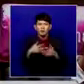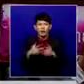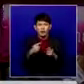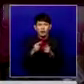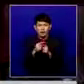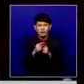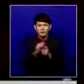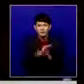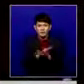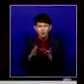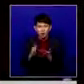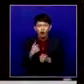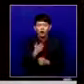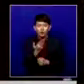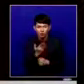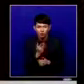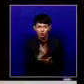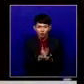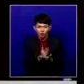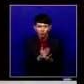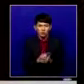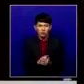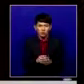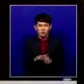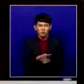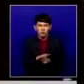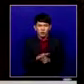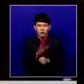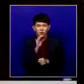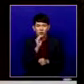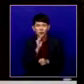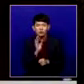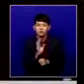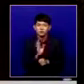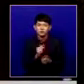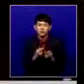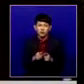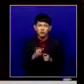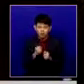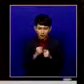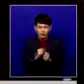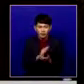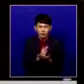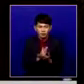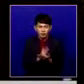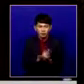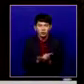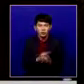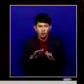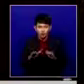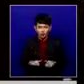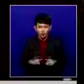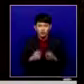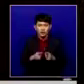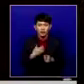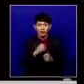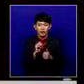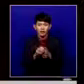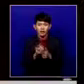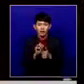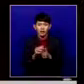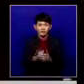พยายามหลีกเลี่ยงเมื่อสักครู่นี้ผมไม่เอ่ยซ้ำนะครับแต่ว่าพยายามหลีกเลี่ยงแต่ว่าก็อยากจะแนะนำทางรัฐ